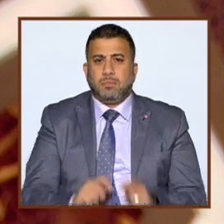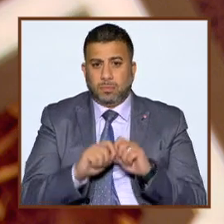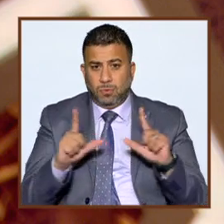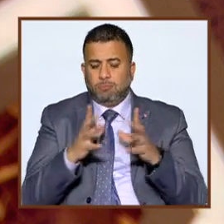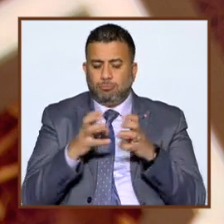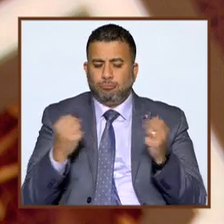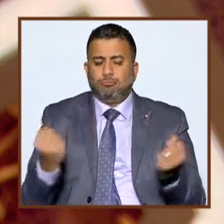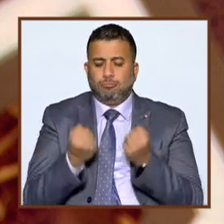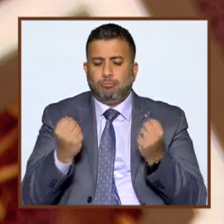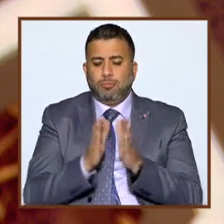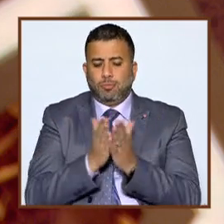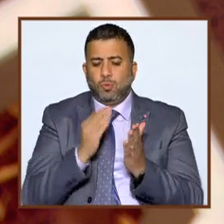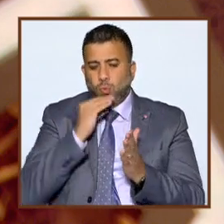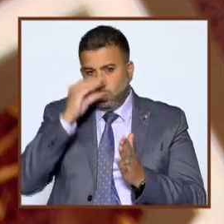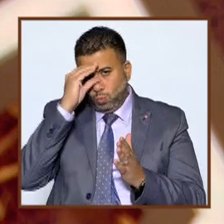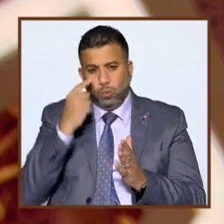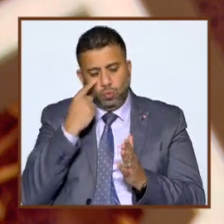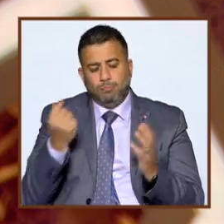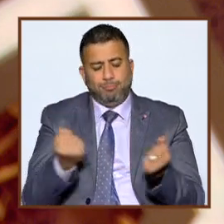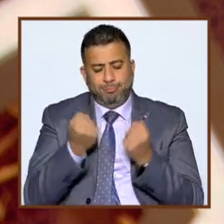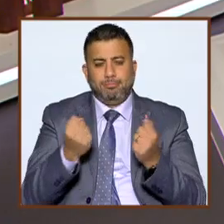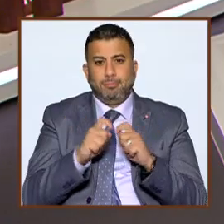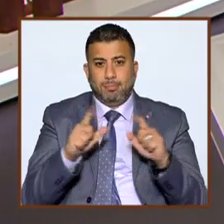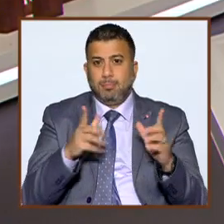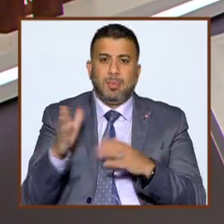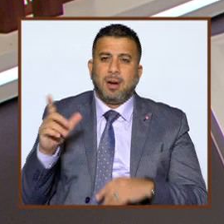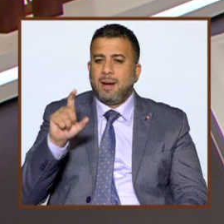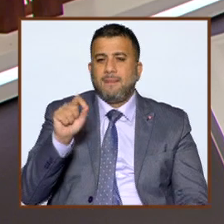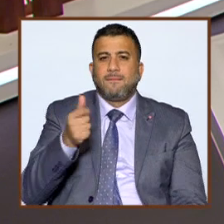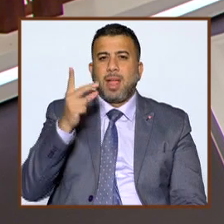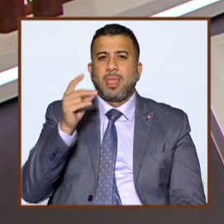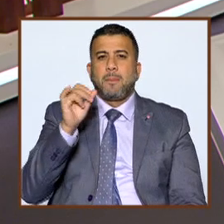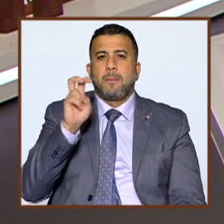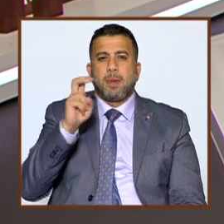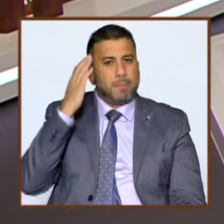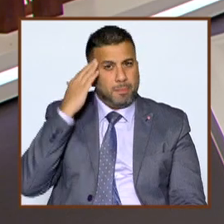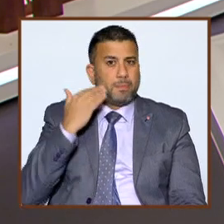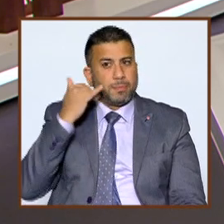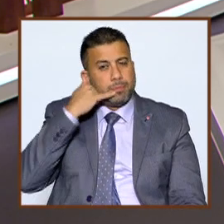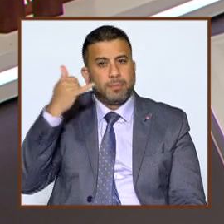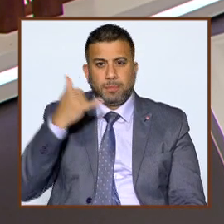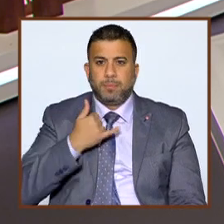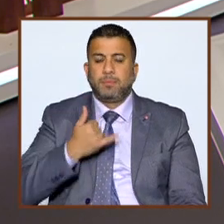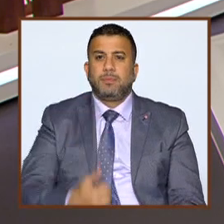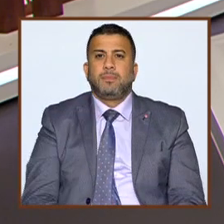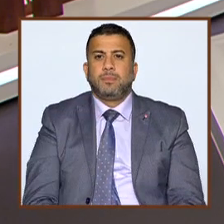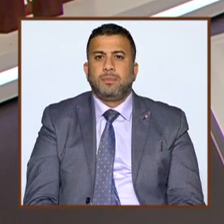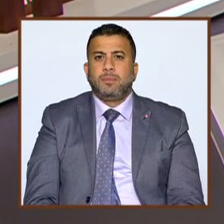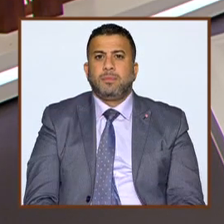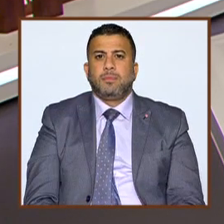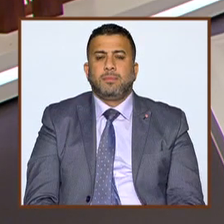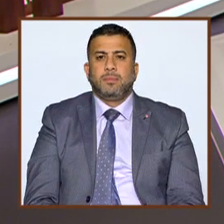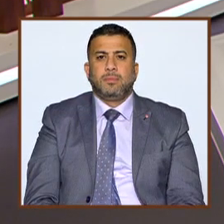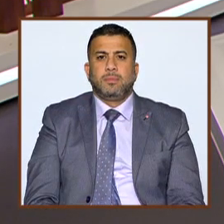فيك. تفضل يا فاطمة. السلام عليكم ورحمة الله وبركاته. عليكم السلام ورحمة الله وبركاته. شيخ الله يرضى